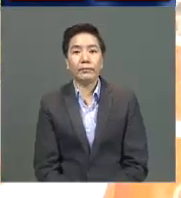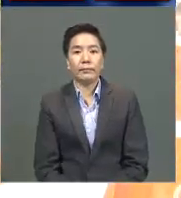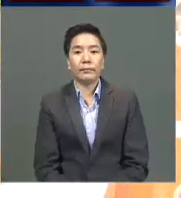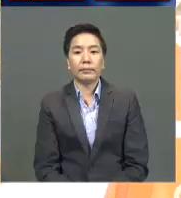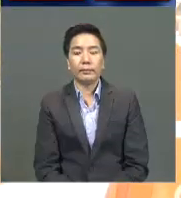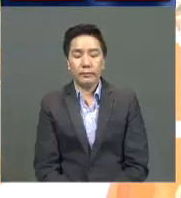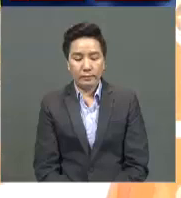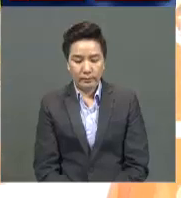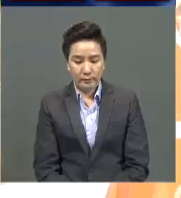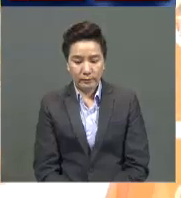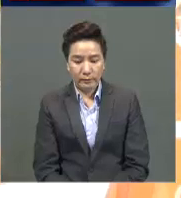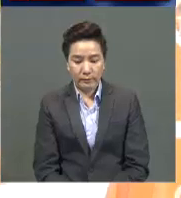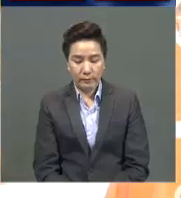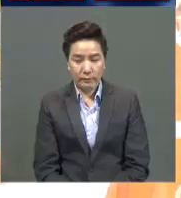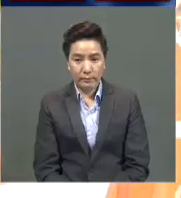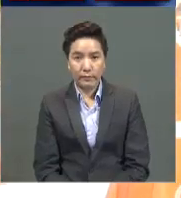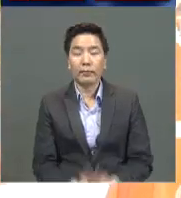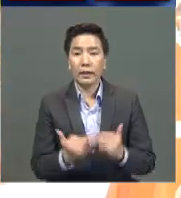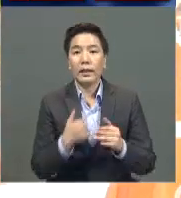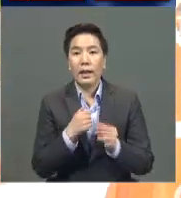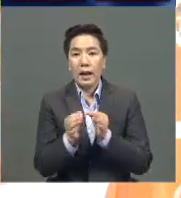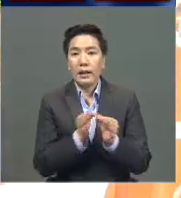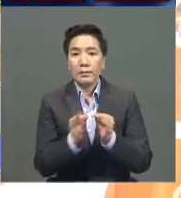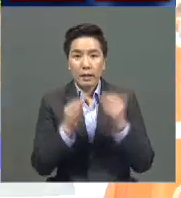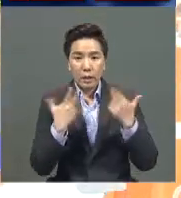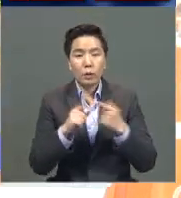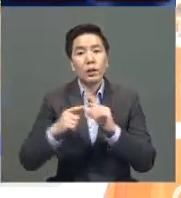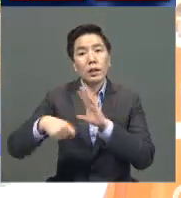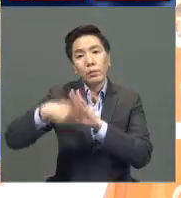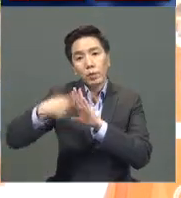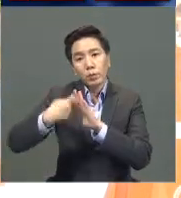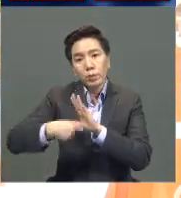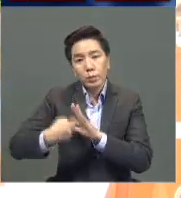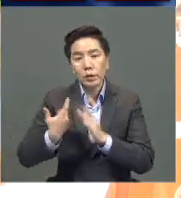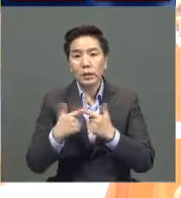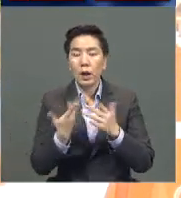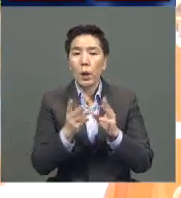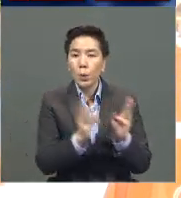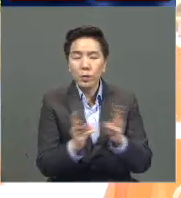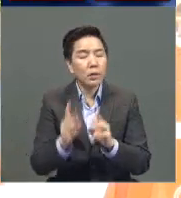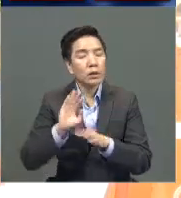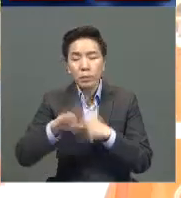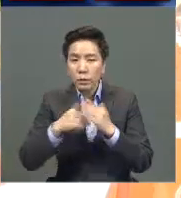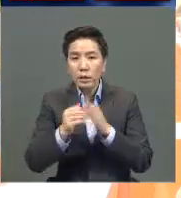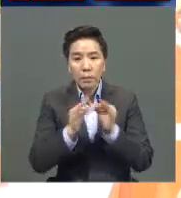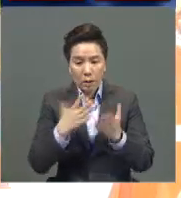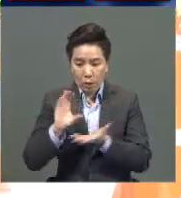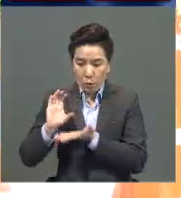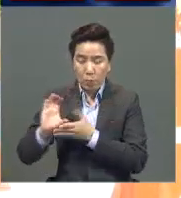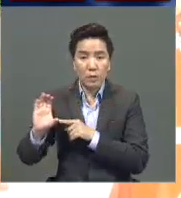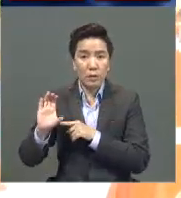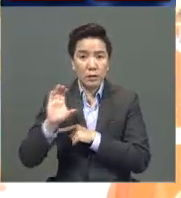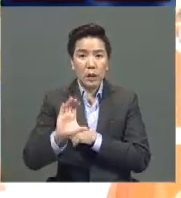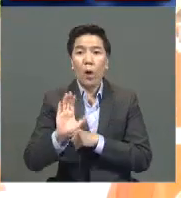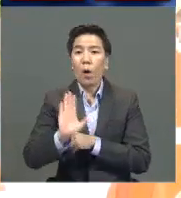อันนี้ถึงสำคัญที่สุดก็คือมันก็ได้อธิบายไปหมดแล้วล่ะเหตุผลความจําเป็นหลักการและเหตุผลทั้งหมดแล้วนะแล้วงบประมาณที่มามันก็เ